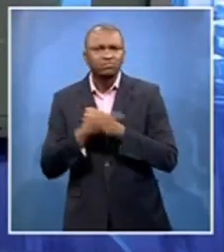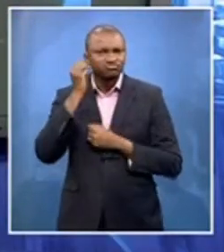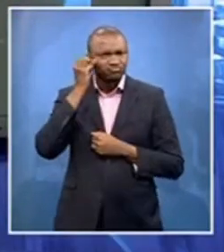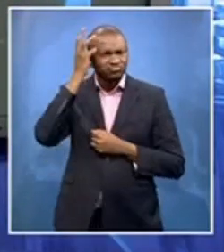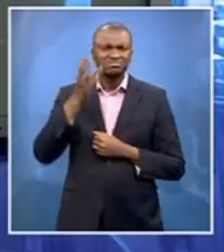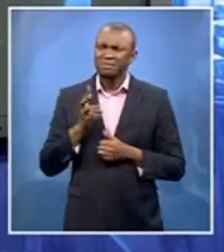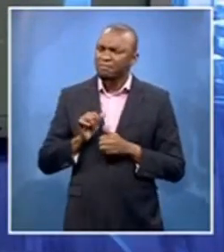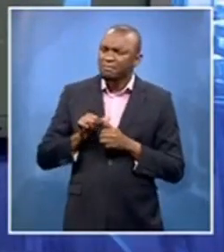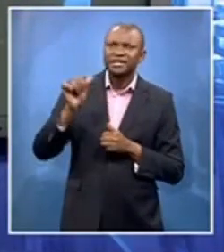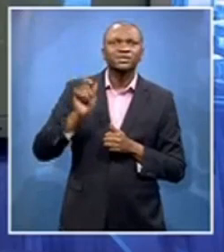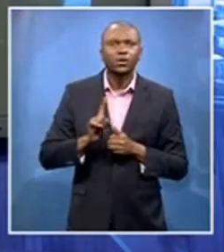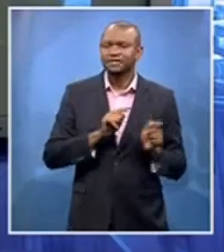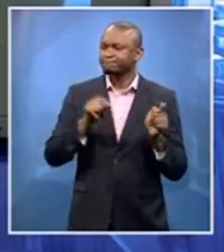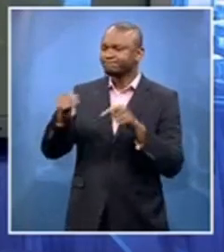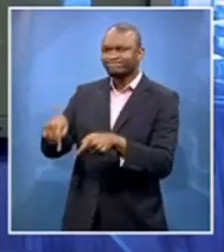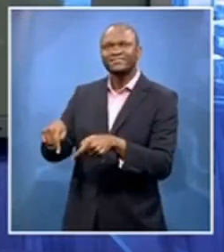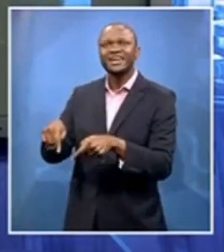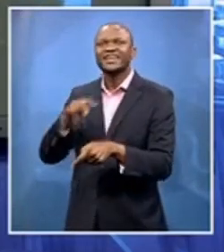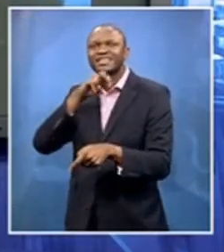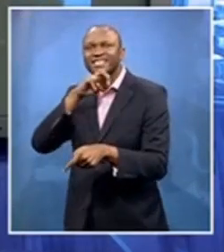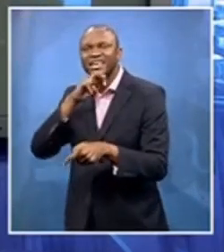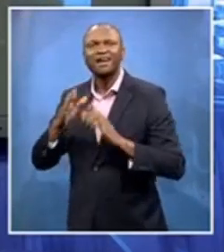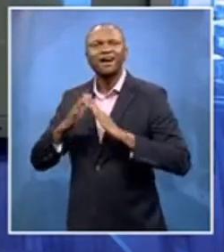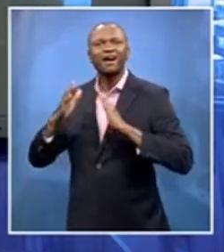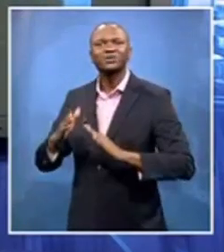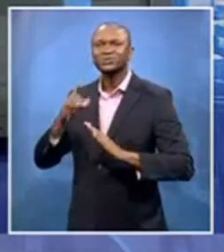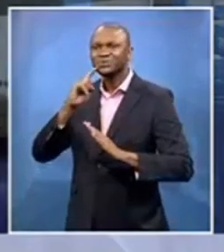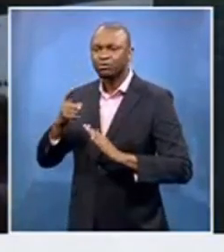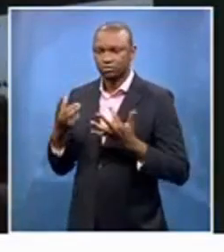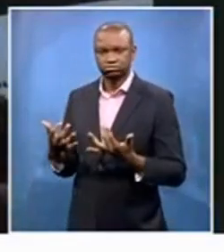sibayeni lapho novakalisa khona ukukhala kwenu uthini kuloko